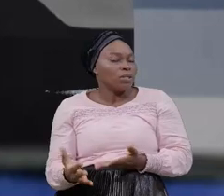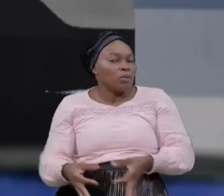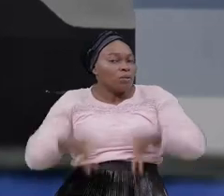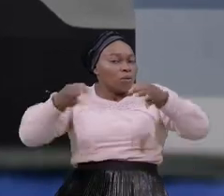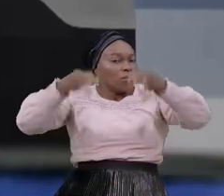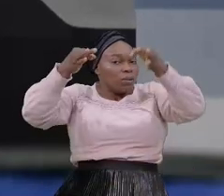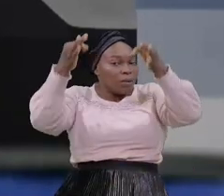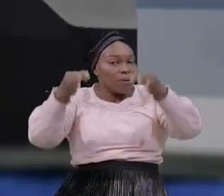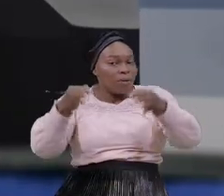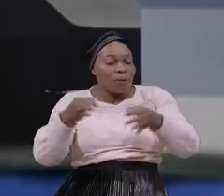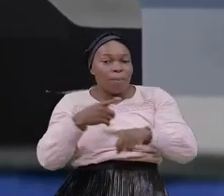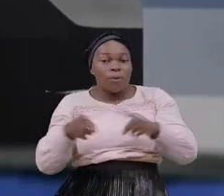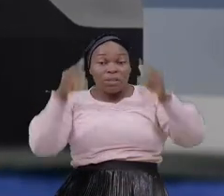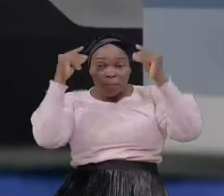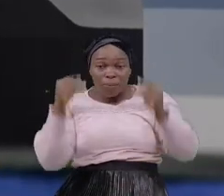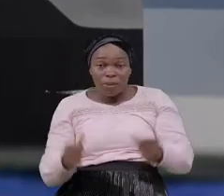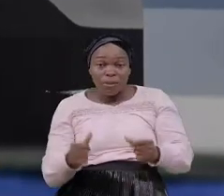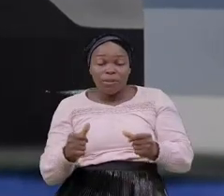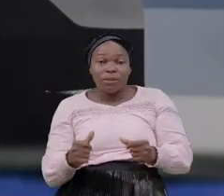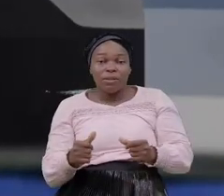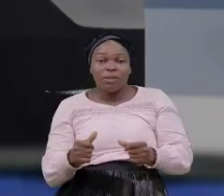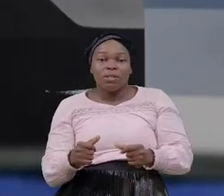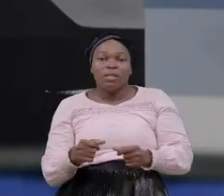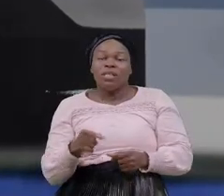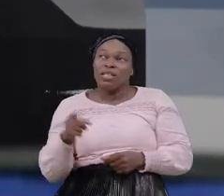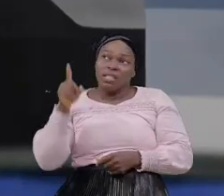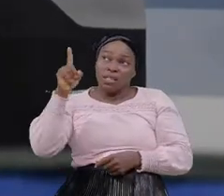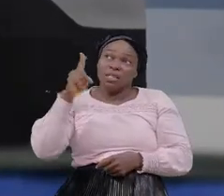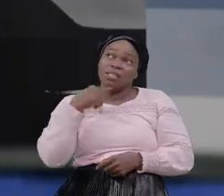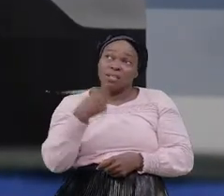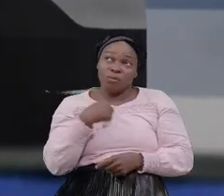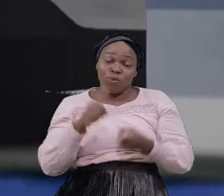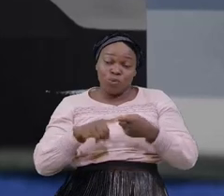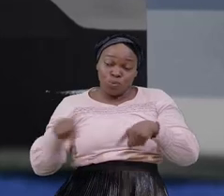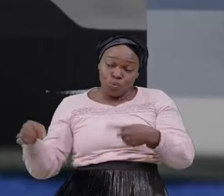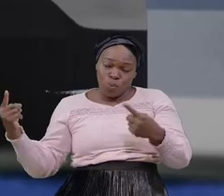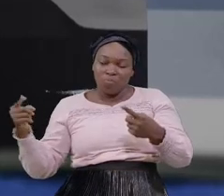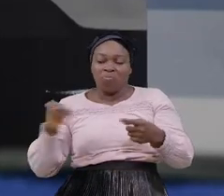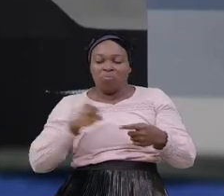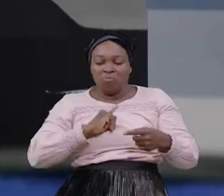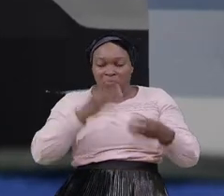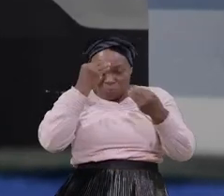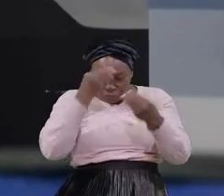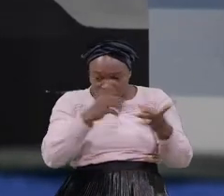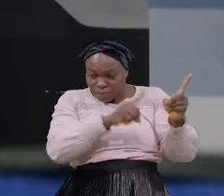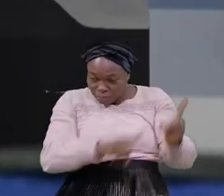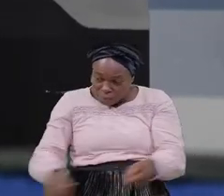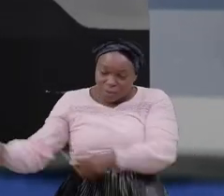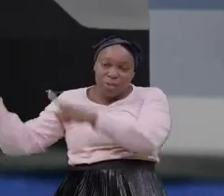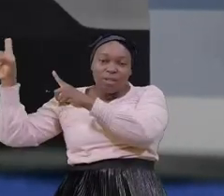La maladie va dire, il m'a dit de sortir et je sors. Il dira à votre maladie ce